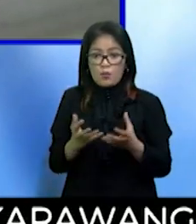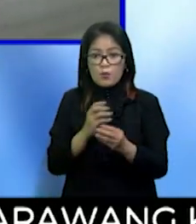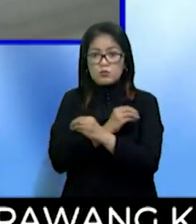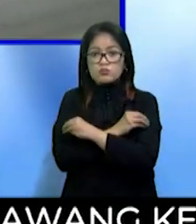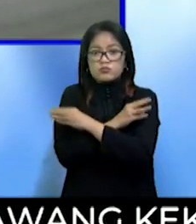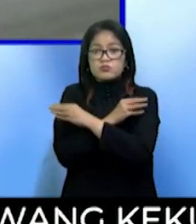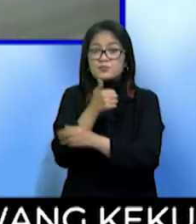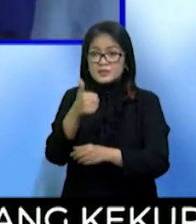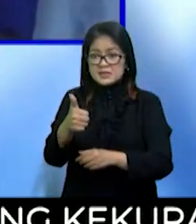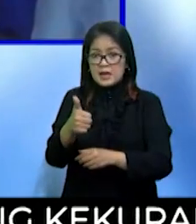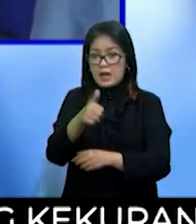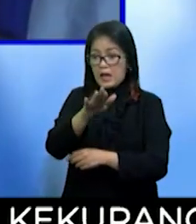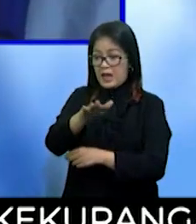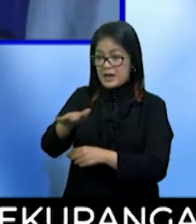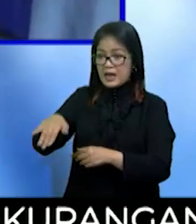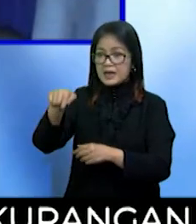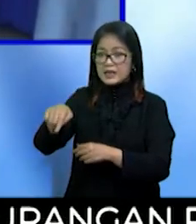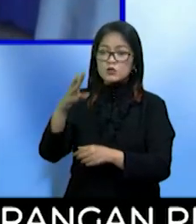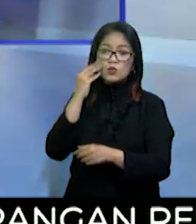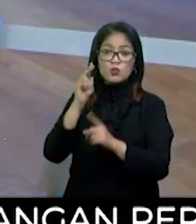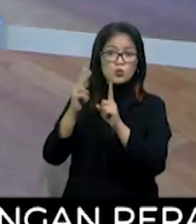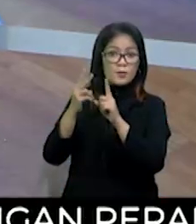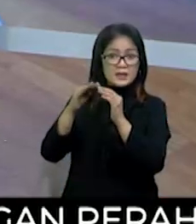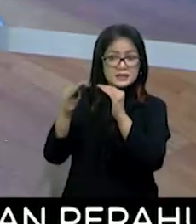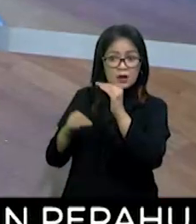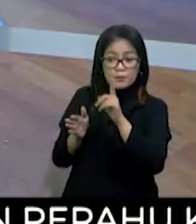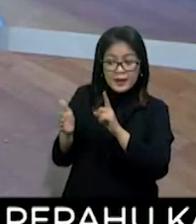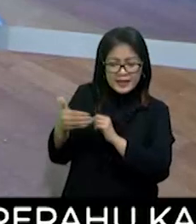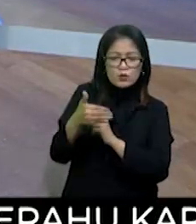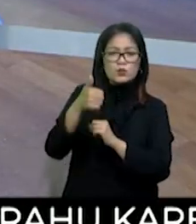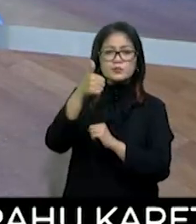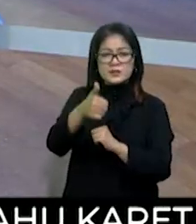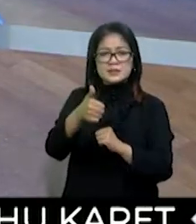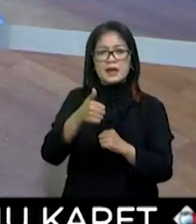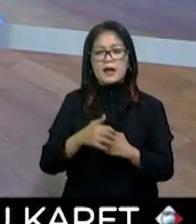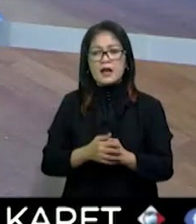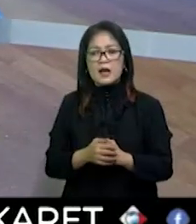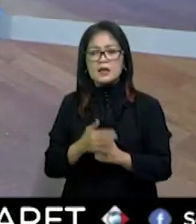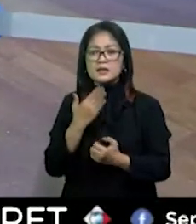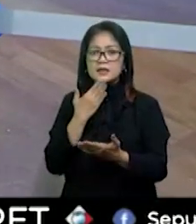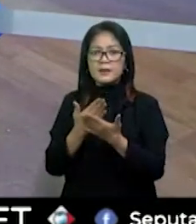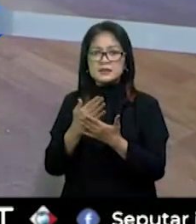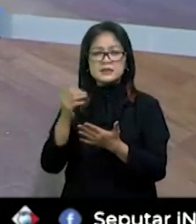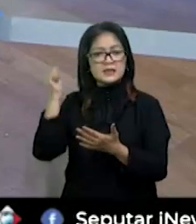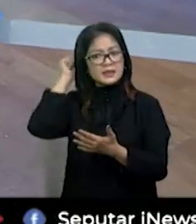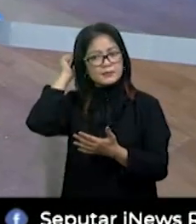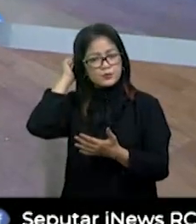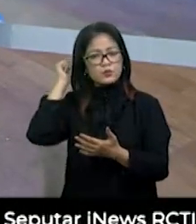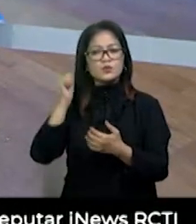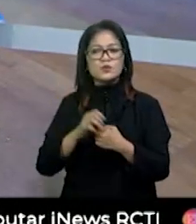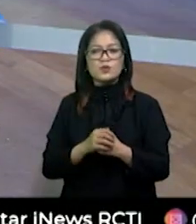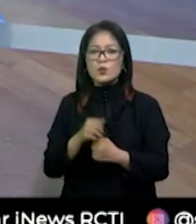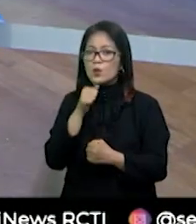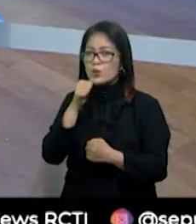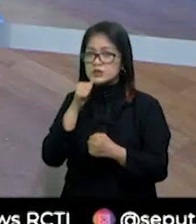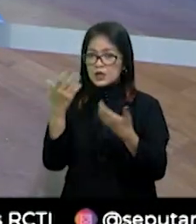usia 12 tahun yang belum mendapatkan vaksin. Baik, Ibu Siti Nadia Tarmizi, terima kasih telah bergabung bersama kami di RCTI di seputar Anyus